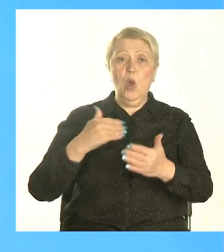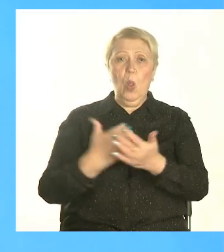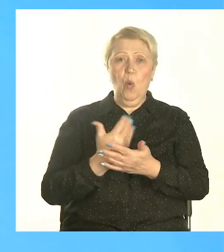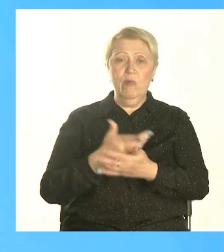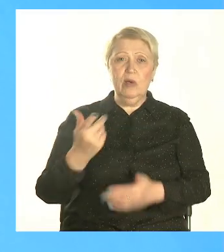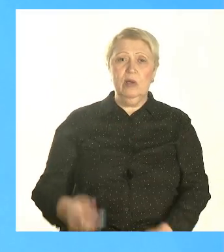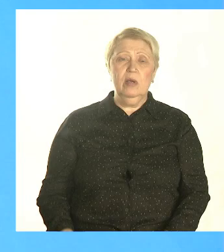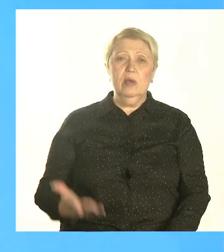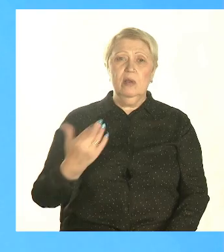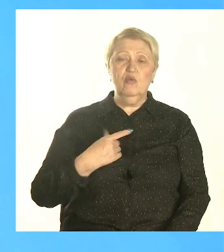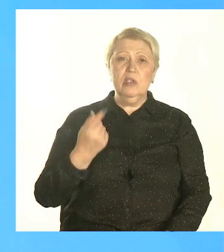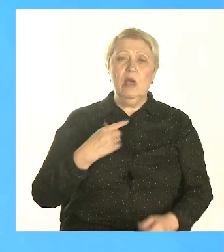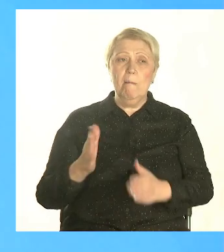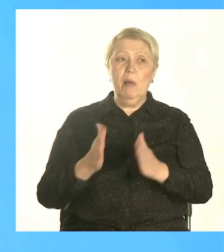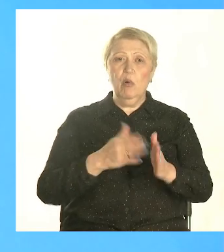поводу тарифа. Владимир,